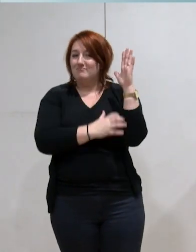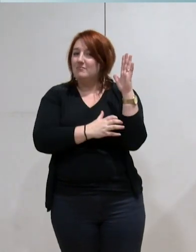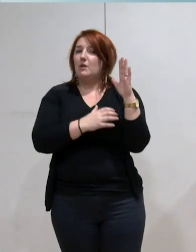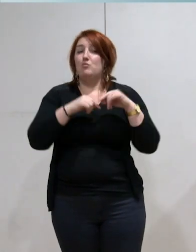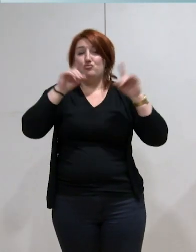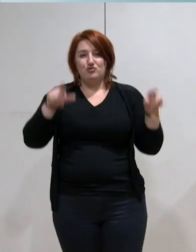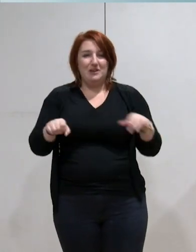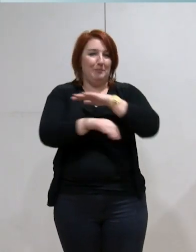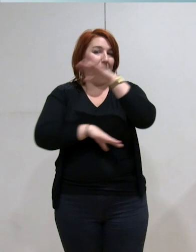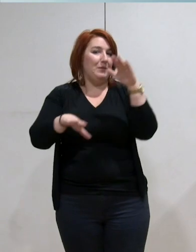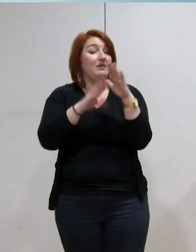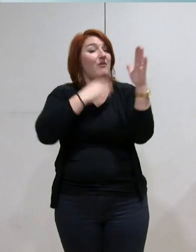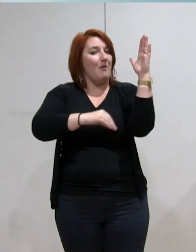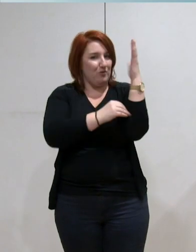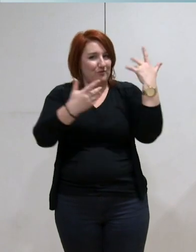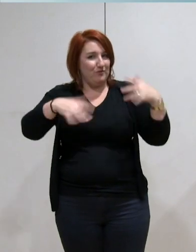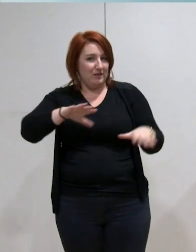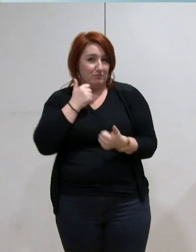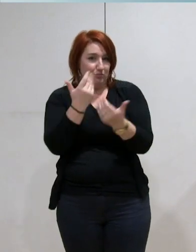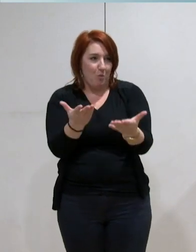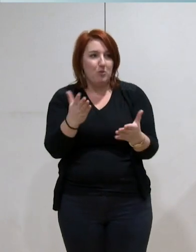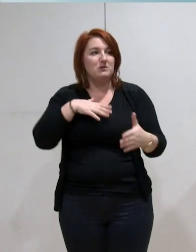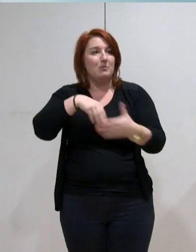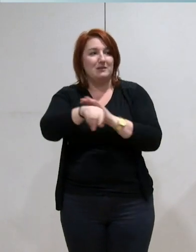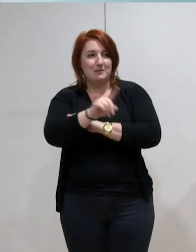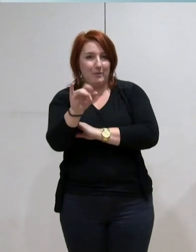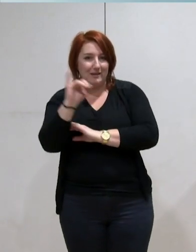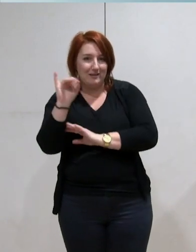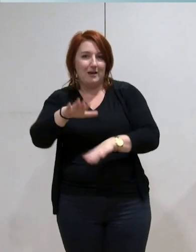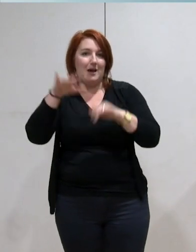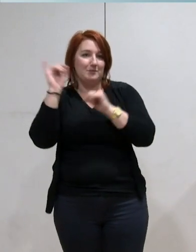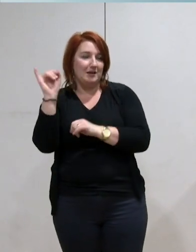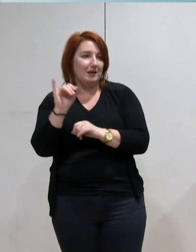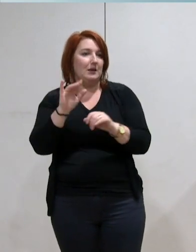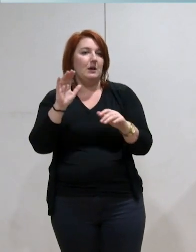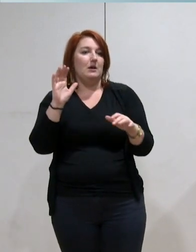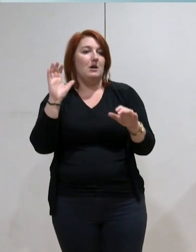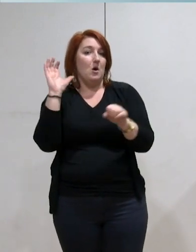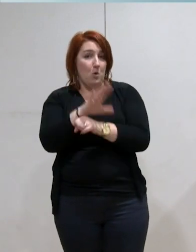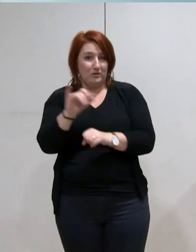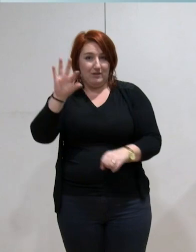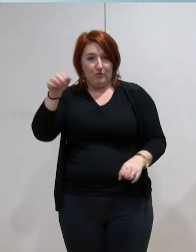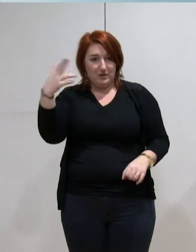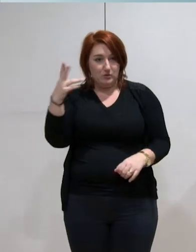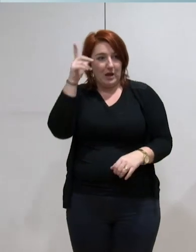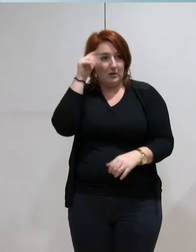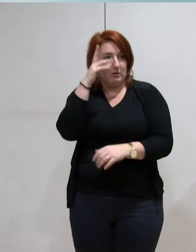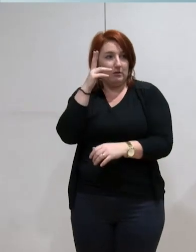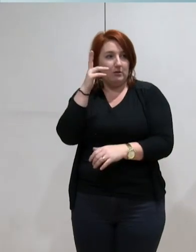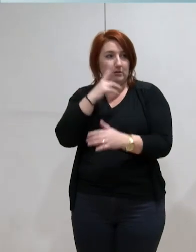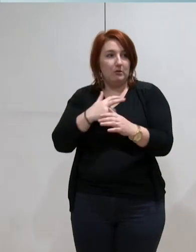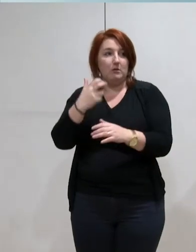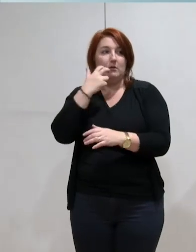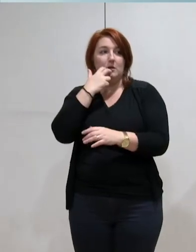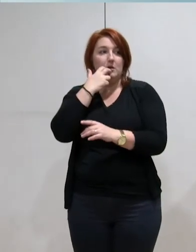pas part au vote qui s'abstient qui vote contre Front national les républicains udi société civile le rassemblement de gauche et de progrès qui